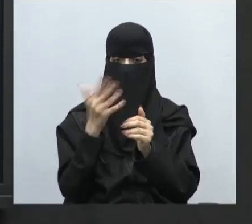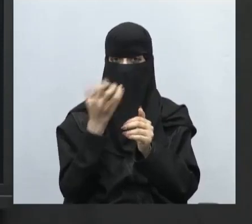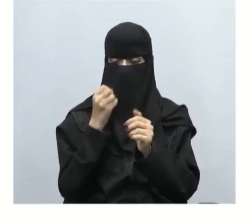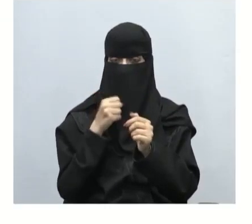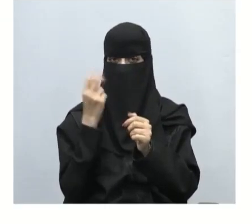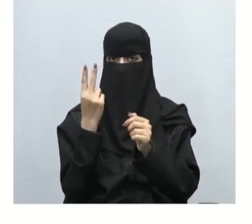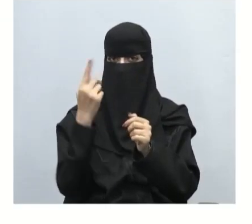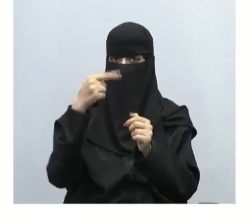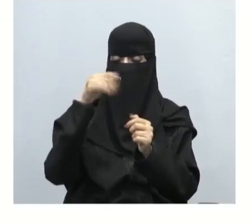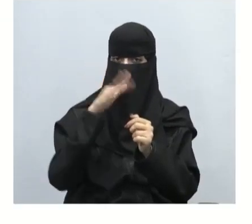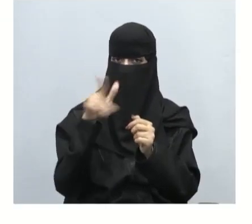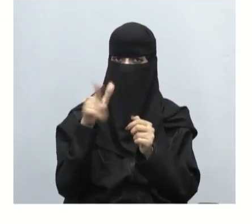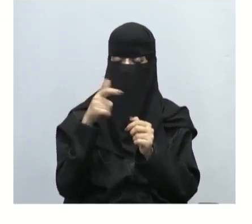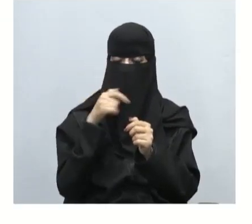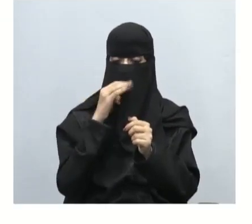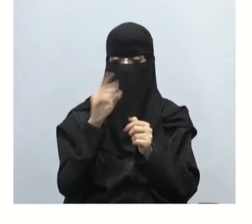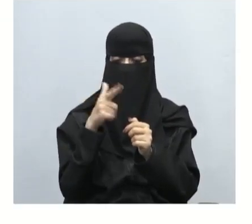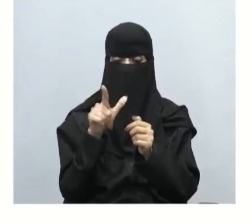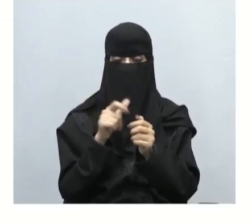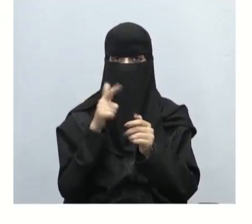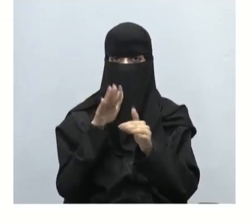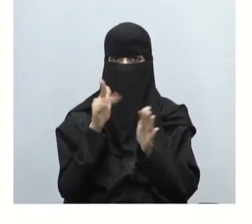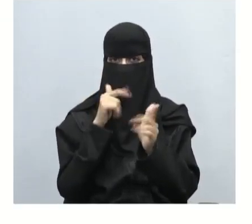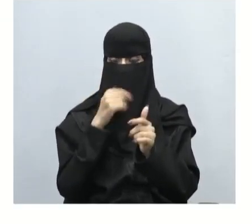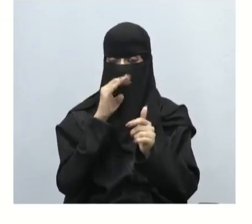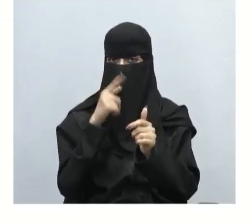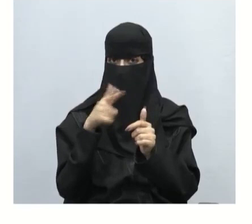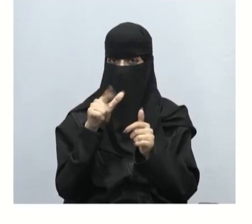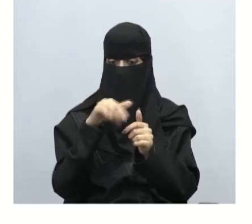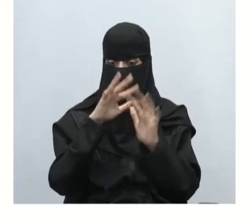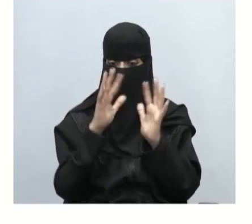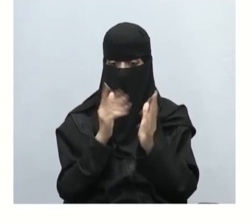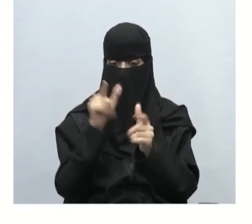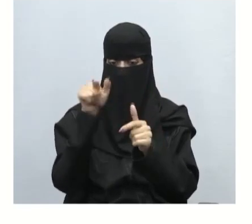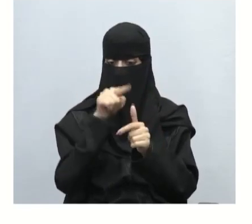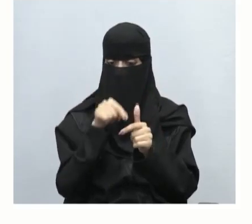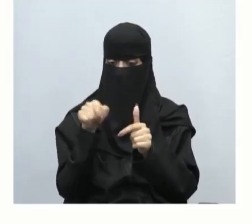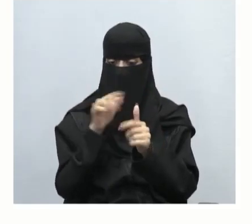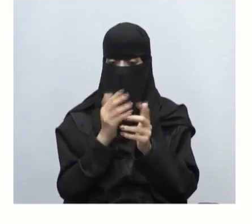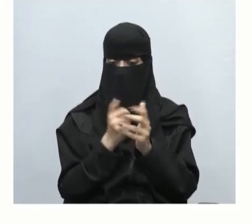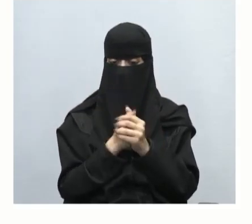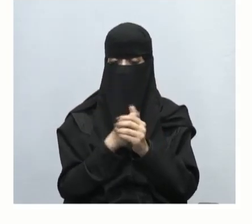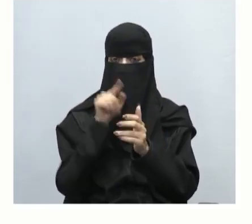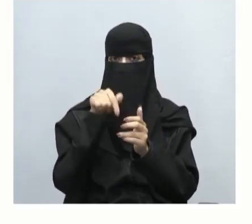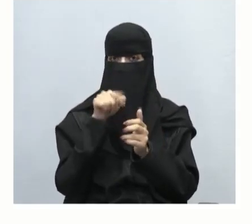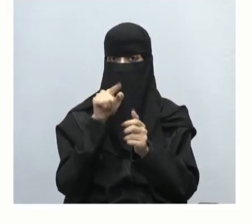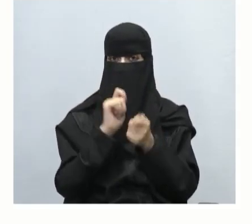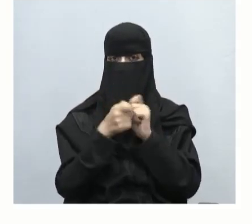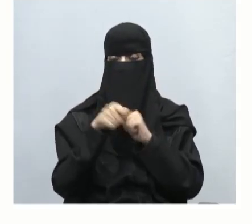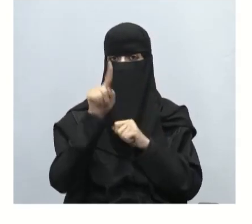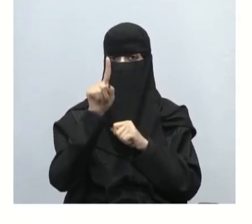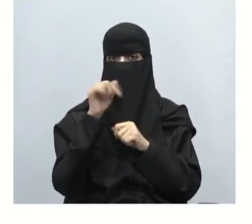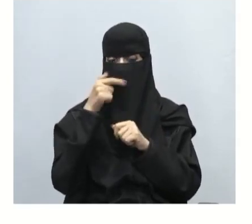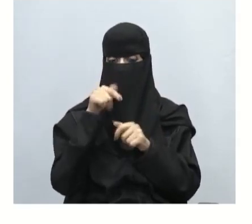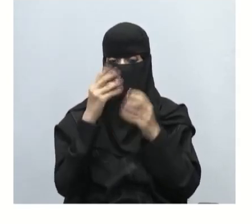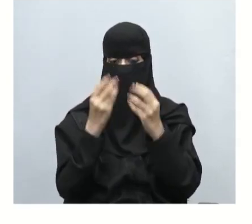على 12 فاجابته صحيحه اذا الاجابه الصحيحه من بين البدائل هي ماذا البديل الباء